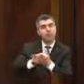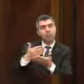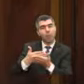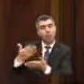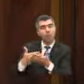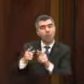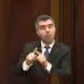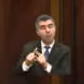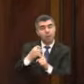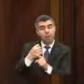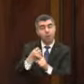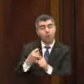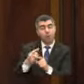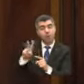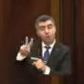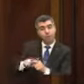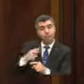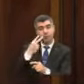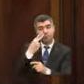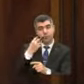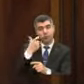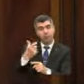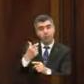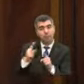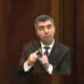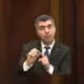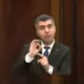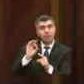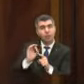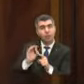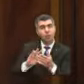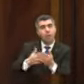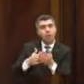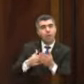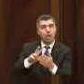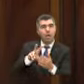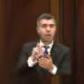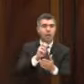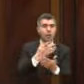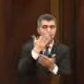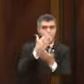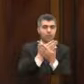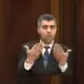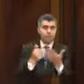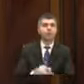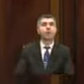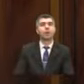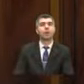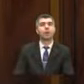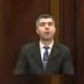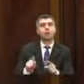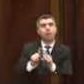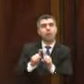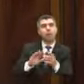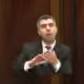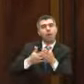ولكن الواقع على مستوى الأرض شيء آخر والواقع لا يعلى عليه. وهنا الواقع ما يمكن نكذبوا حتى واحد، المغاربة